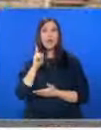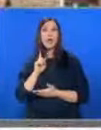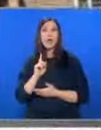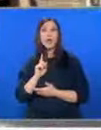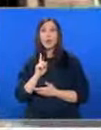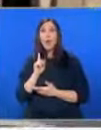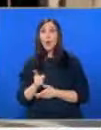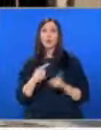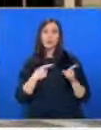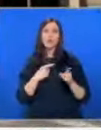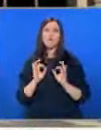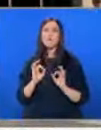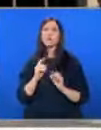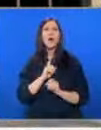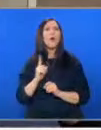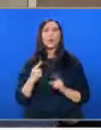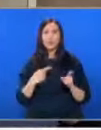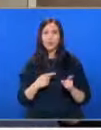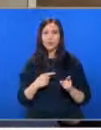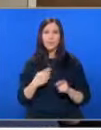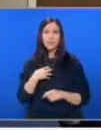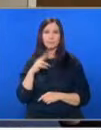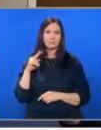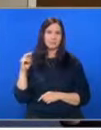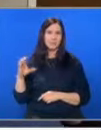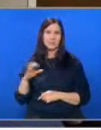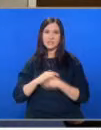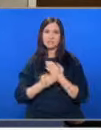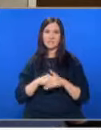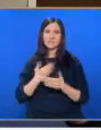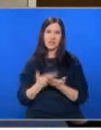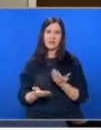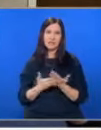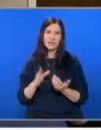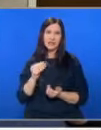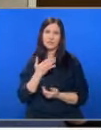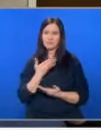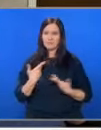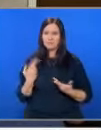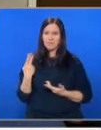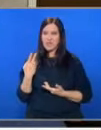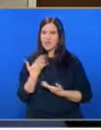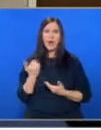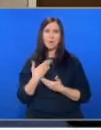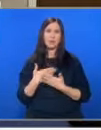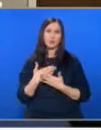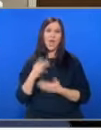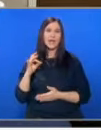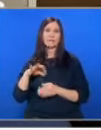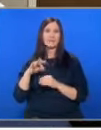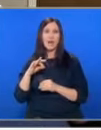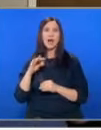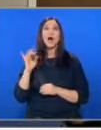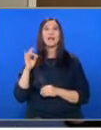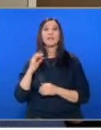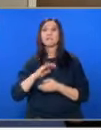критики, в момента към кого да ги насочим? ГЕРБ и ДПС си измиват ръцете и казват, ние нямаме отношение, Радев ги избра. Радев си измива ръцете